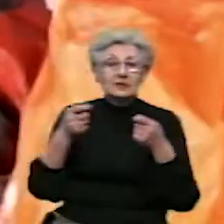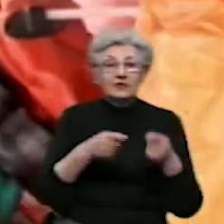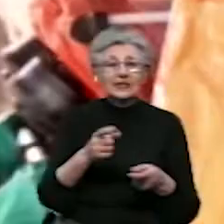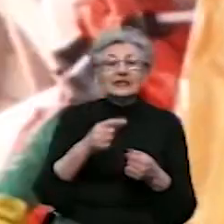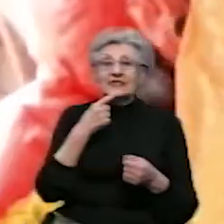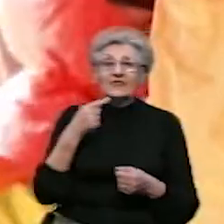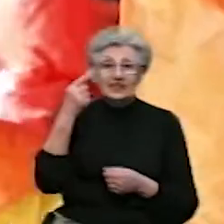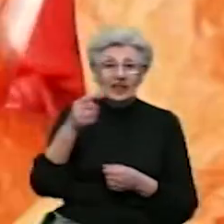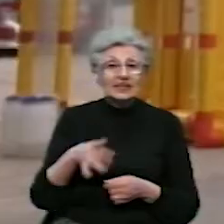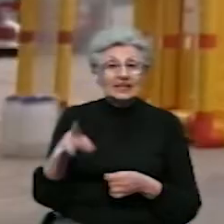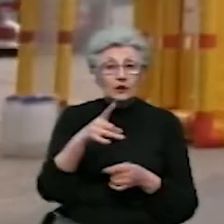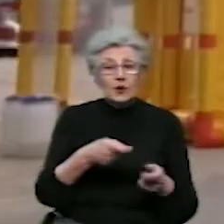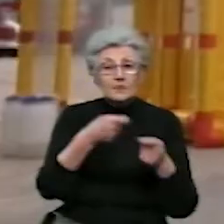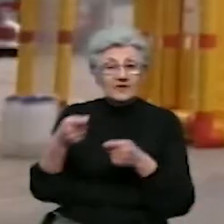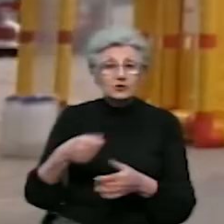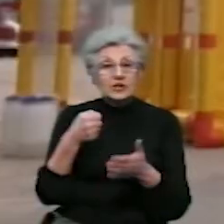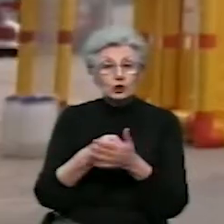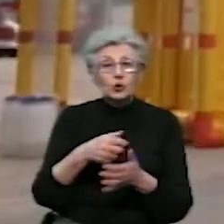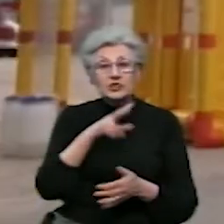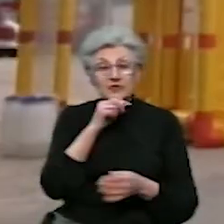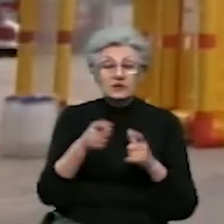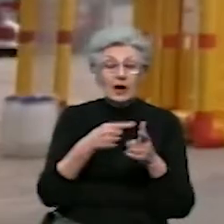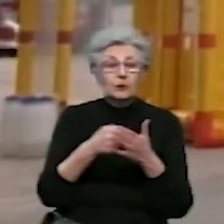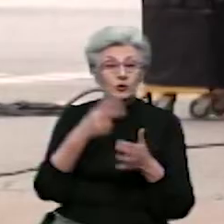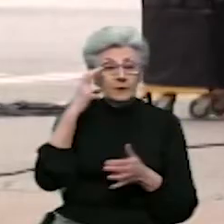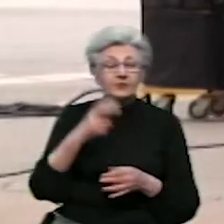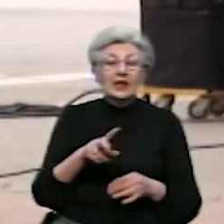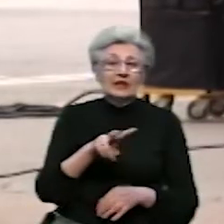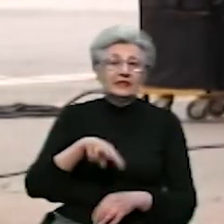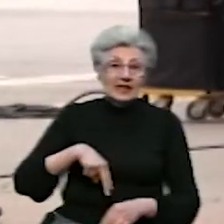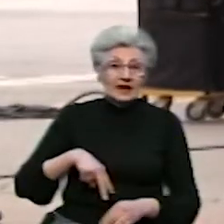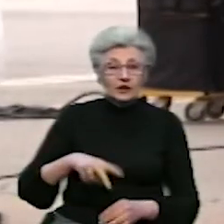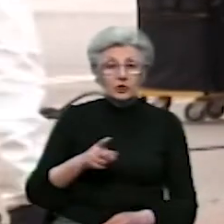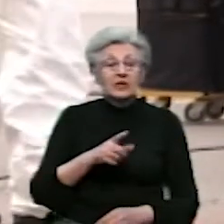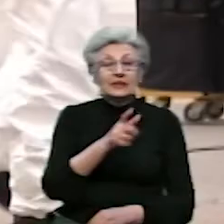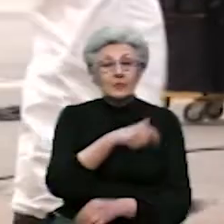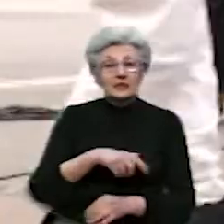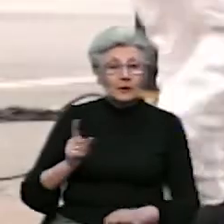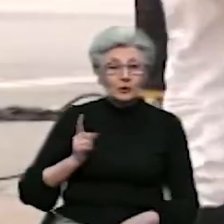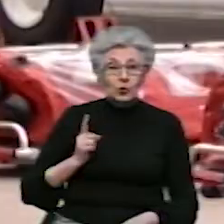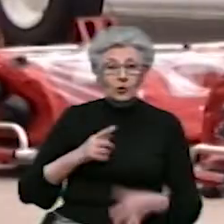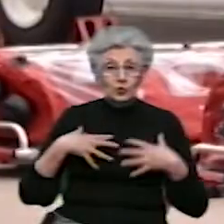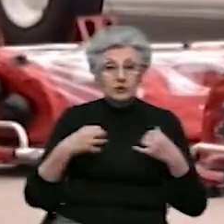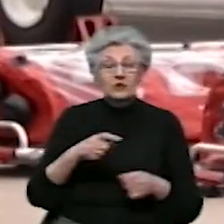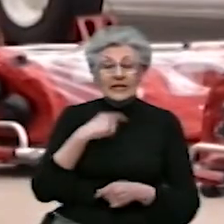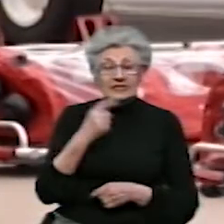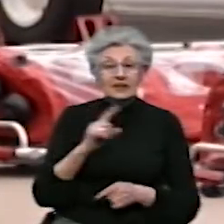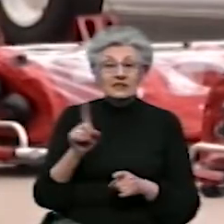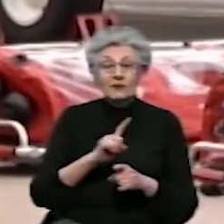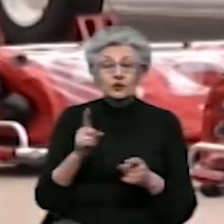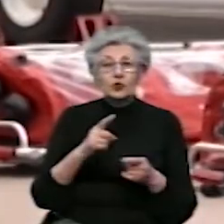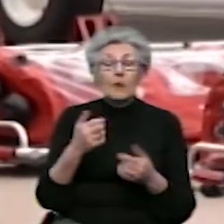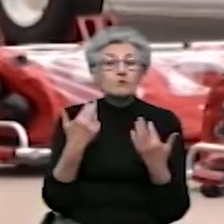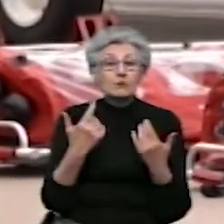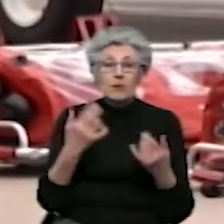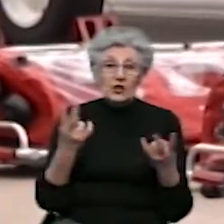віддалених районів до Чернівців або Києва. Директор обласного департаменту охорони здоров'я Олег Чорний у коментарі Суспільному сказав, потреби у транспортуванні вертольотом